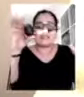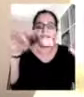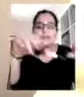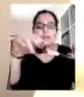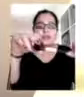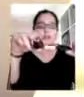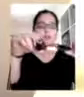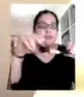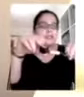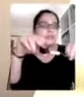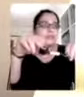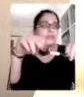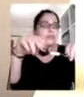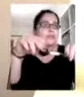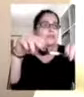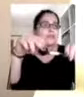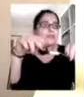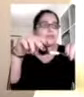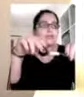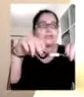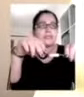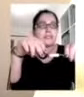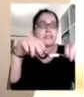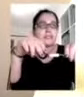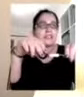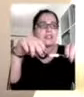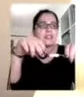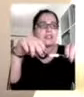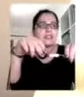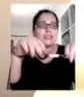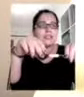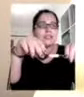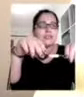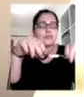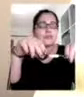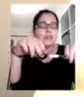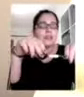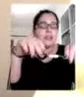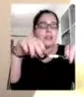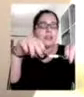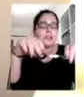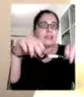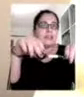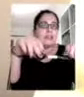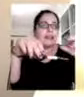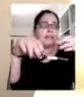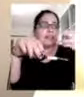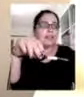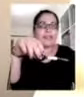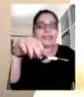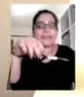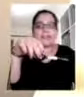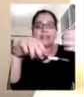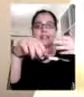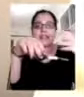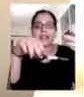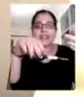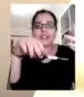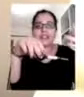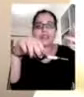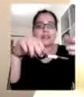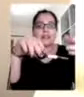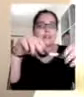süredir yazamıyorum, görüşemiyoruz. Çok yoğun birkaç hafta geçiriyoruz. Hem işlerle ilgili